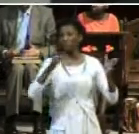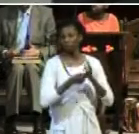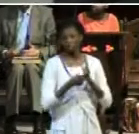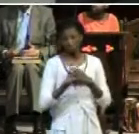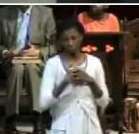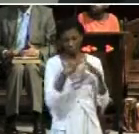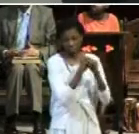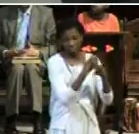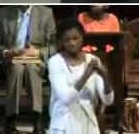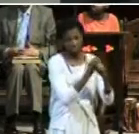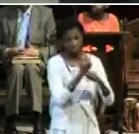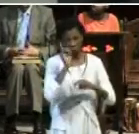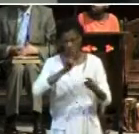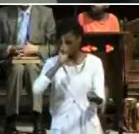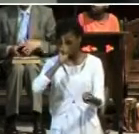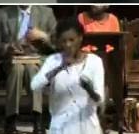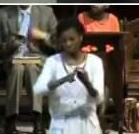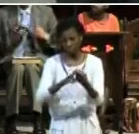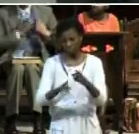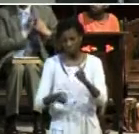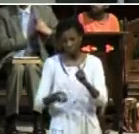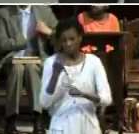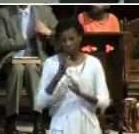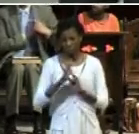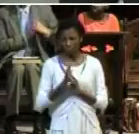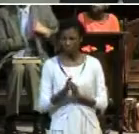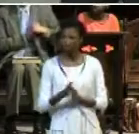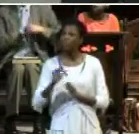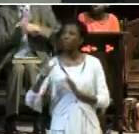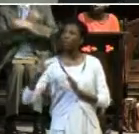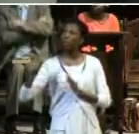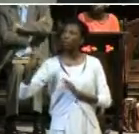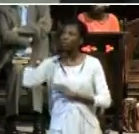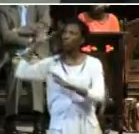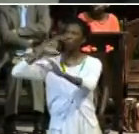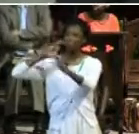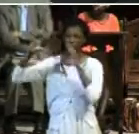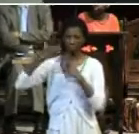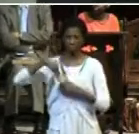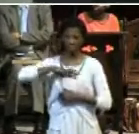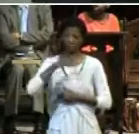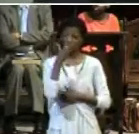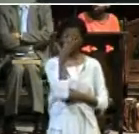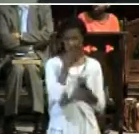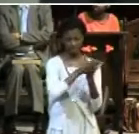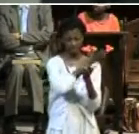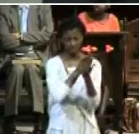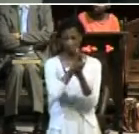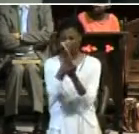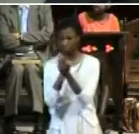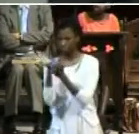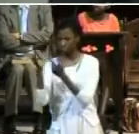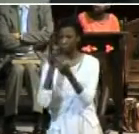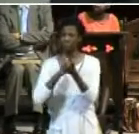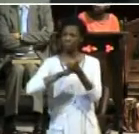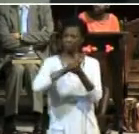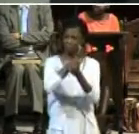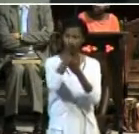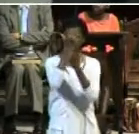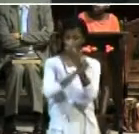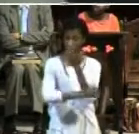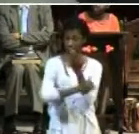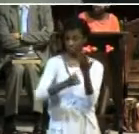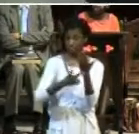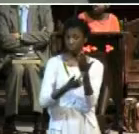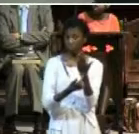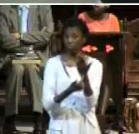quand on va au cœur des choses. Dieu nous parle de trois manières différentes. La première, c'est la Bible.